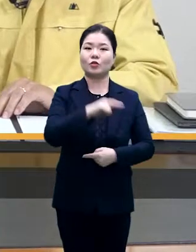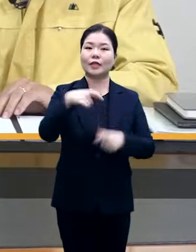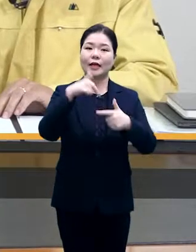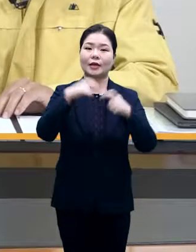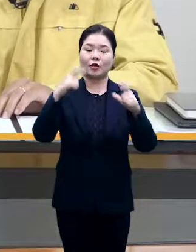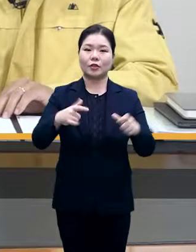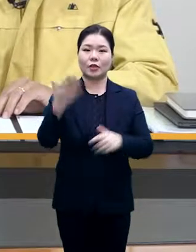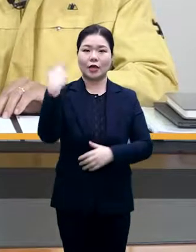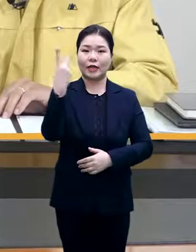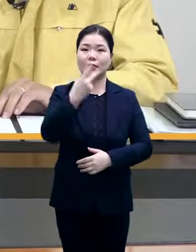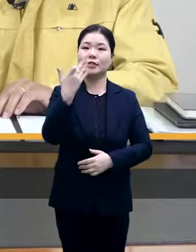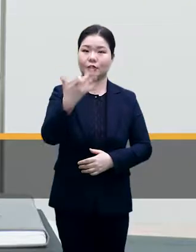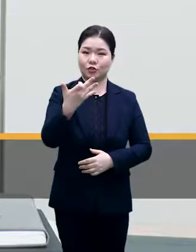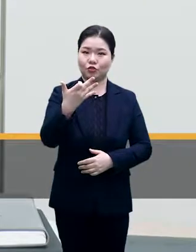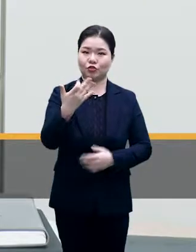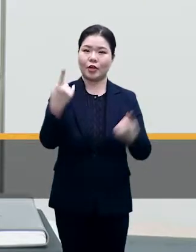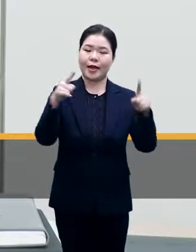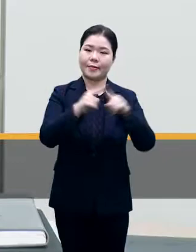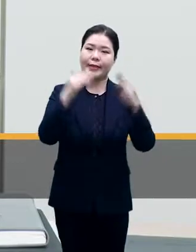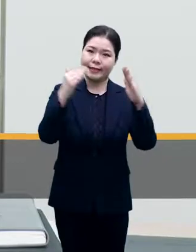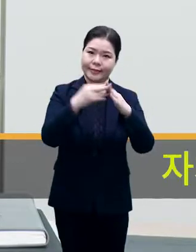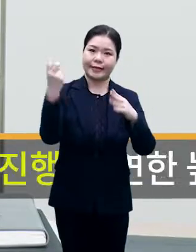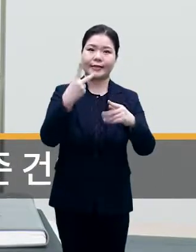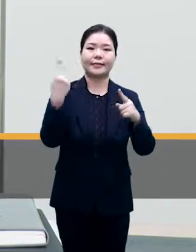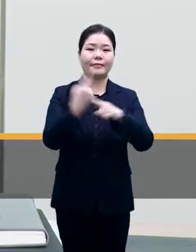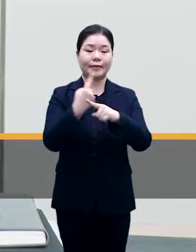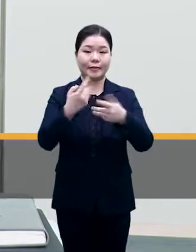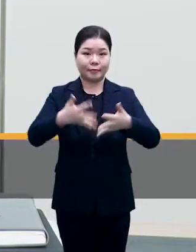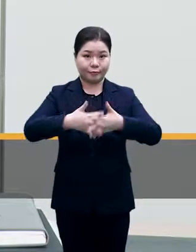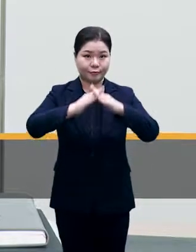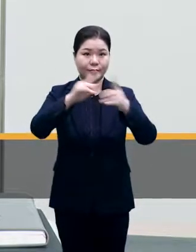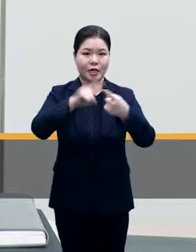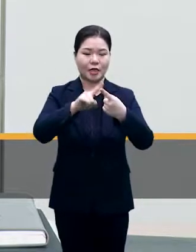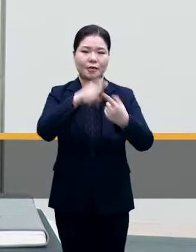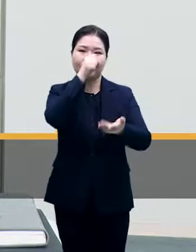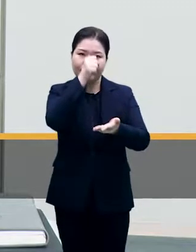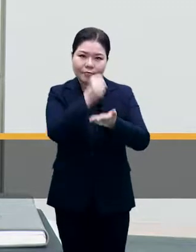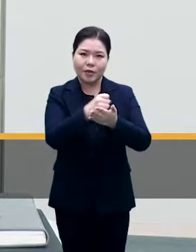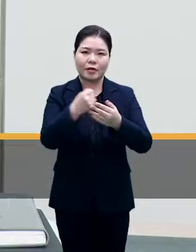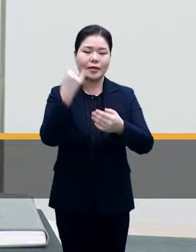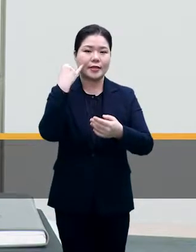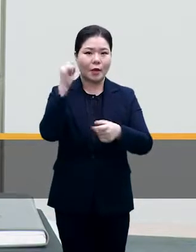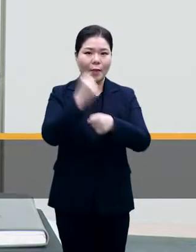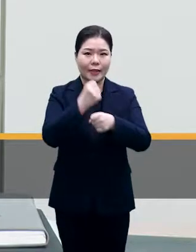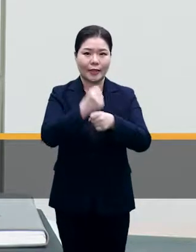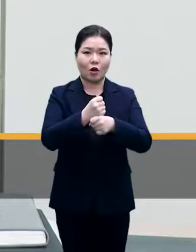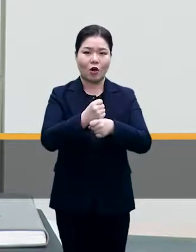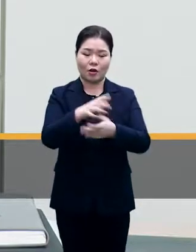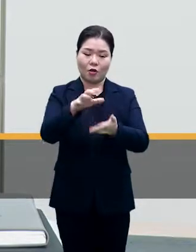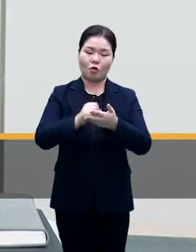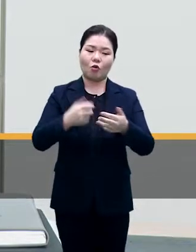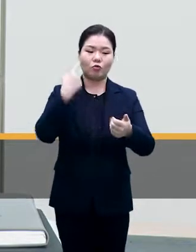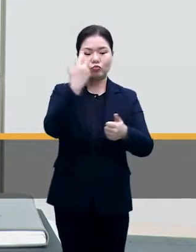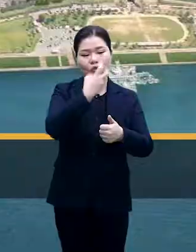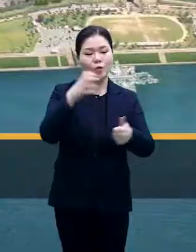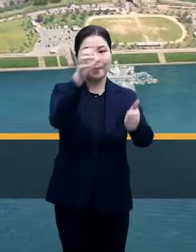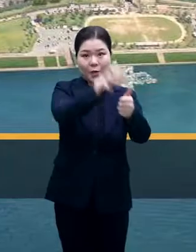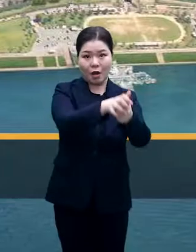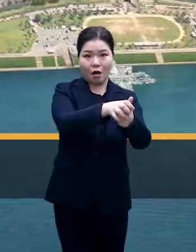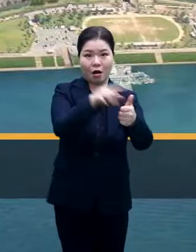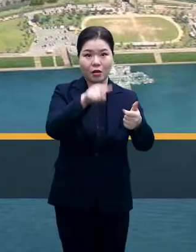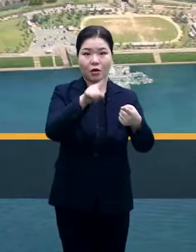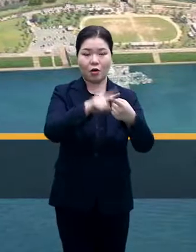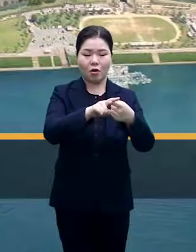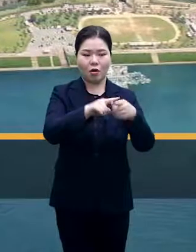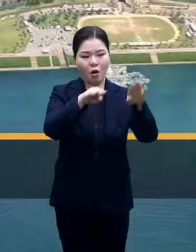구에서는 지난 2019년 공동주택 재건축 관련 합리적인 개발 방안 수립 용역을 진행했습니다.